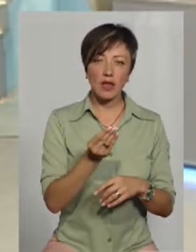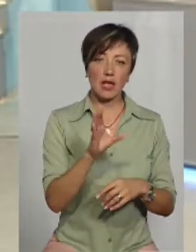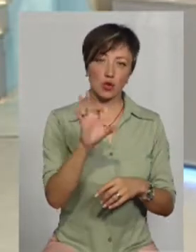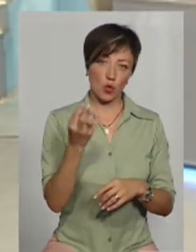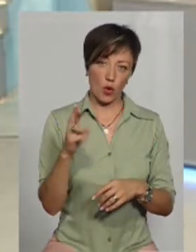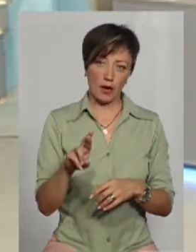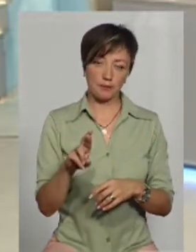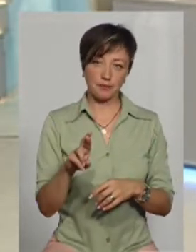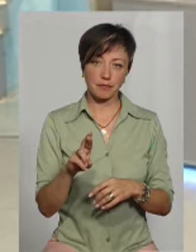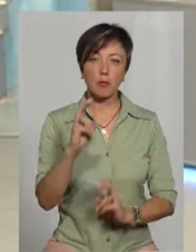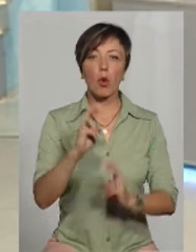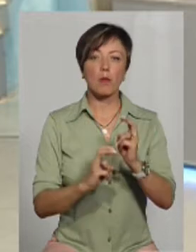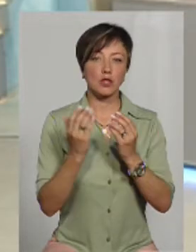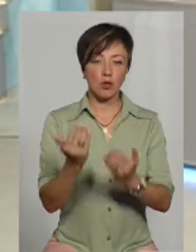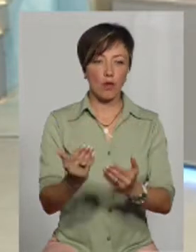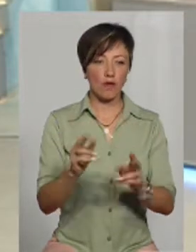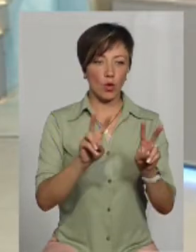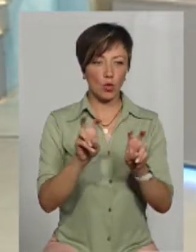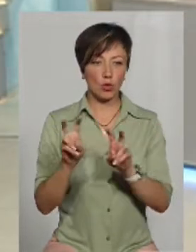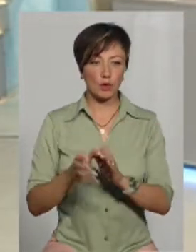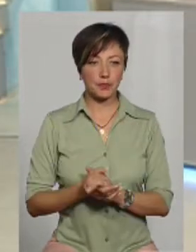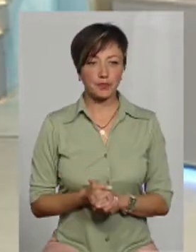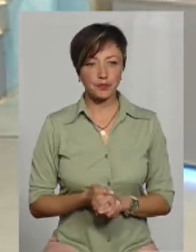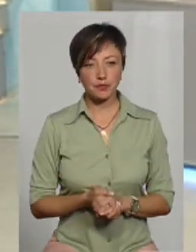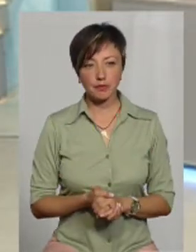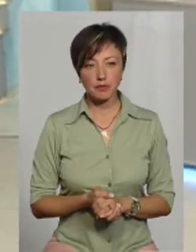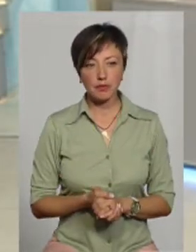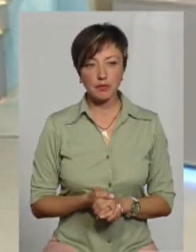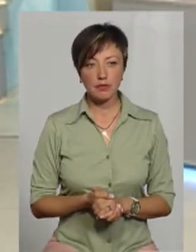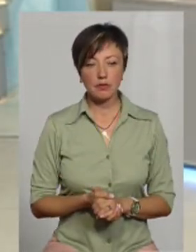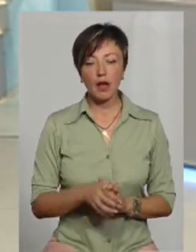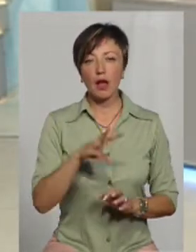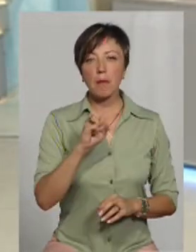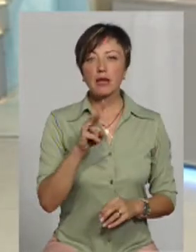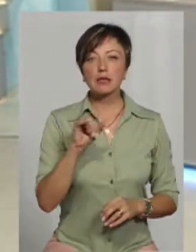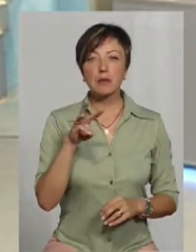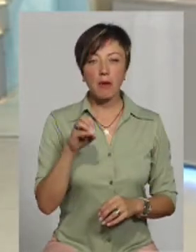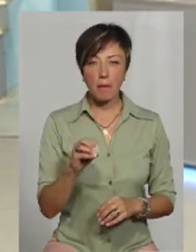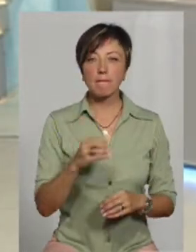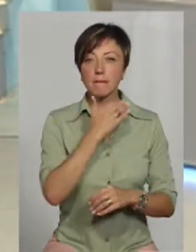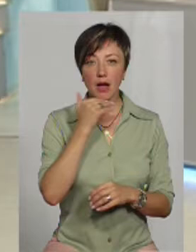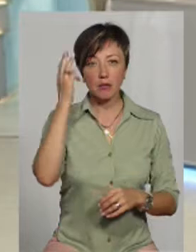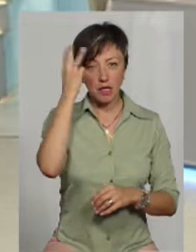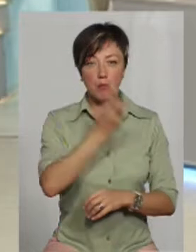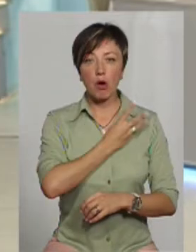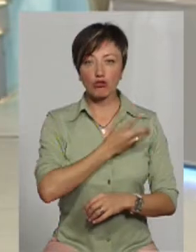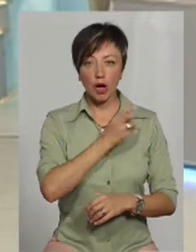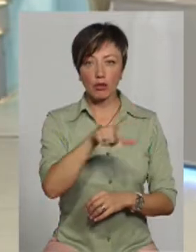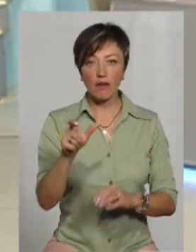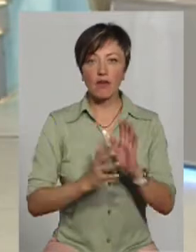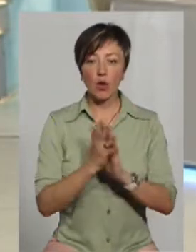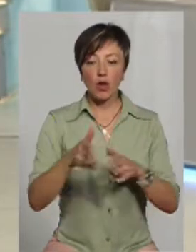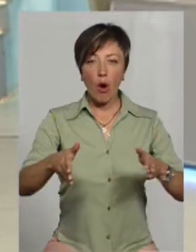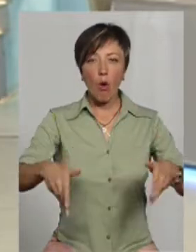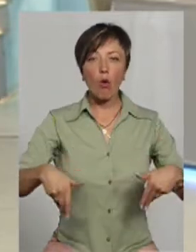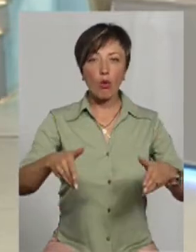соя. Промислові, це промислові культури. Максиме, як багато у Хмельницькому охочих вирощувати